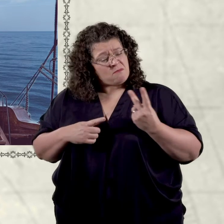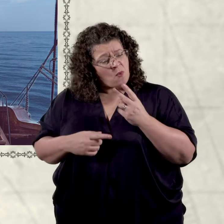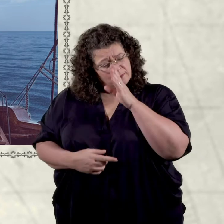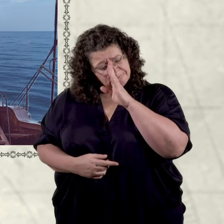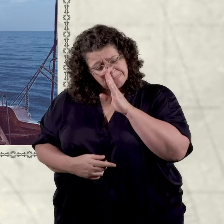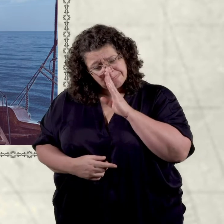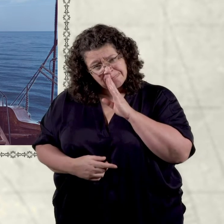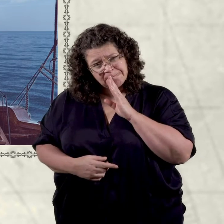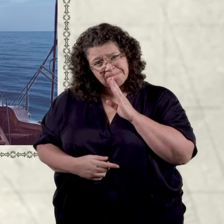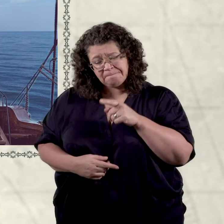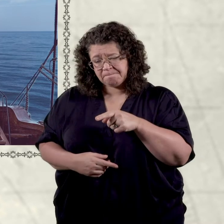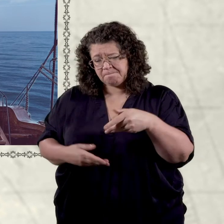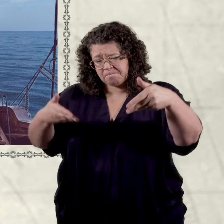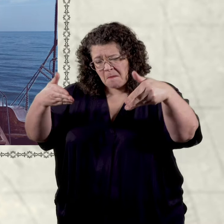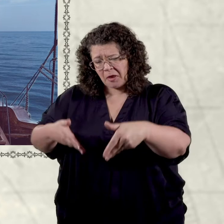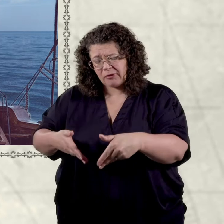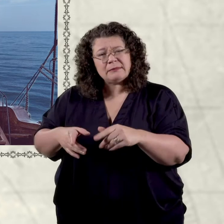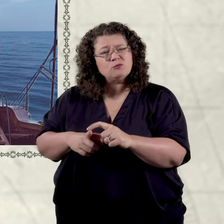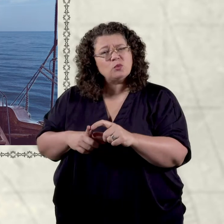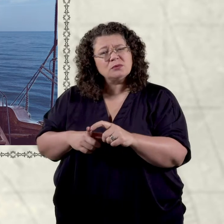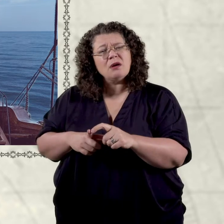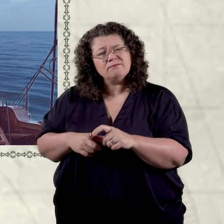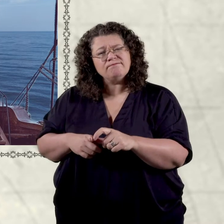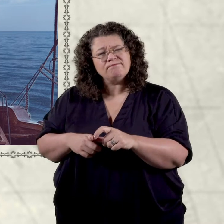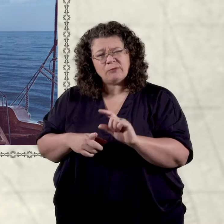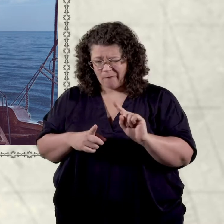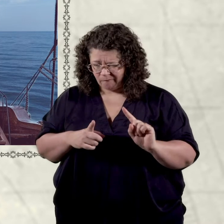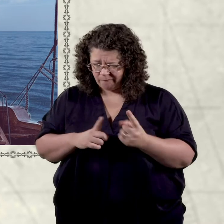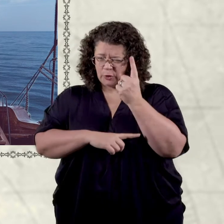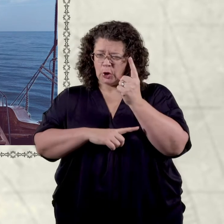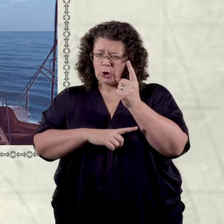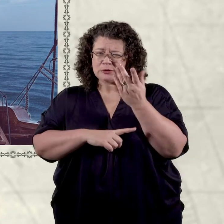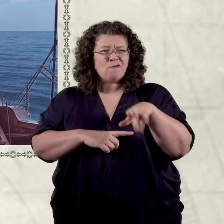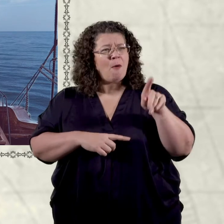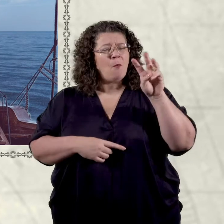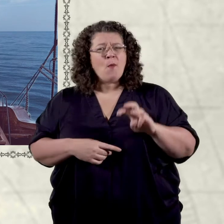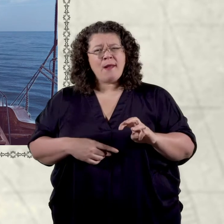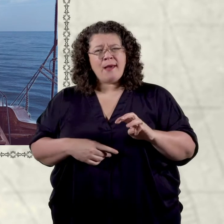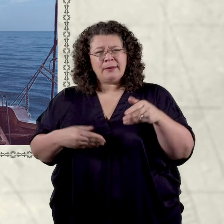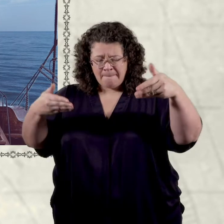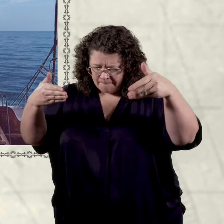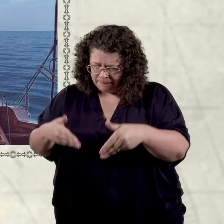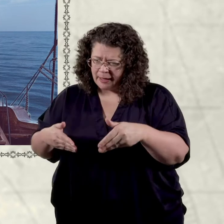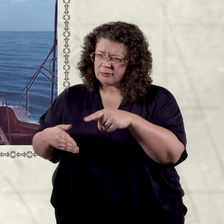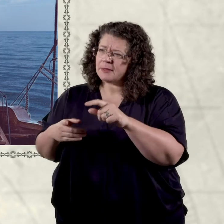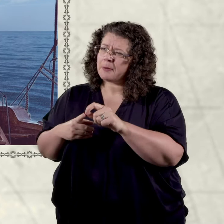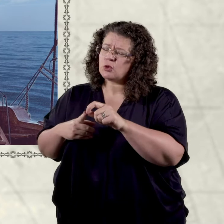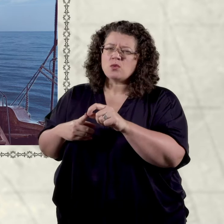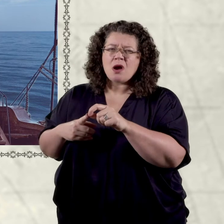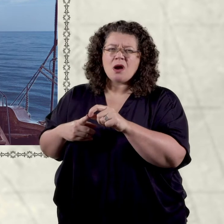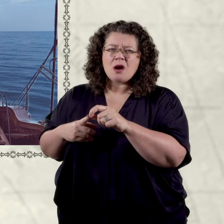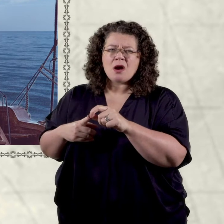A thrist iawn oedd yn diwrnod cyntaf ni ym Patagonia wrth i ni ei chladdu. Hi oedd y teithiwr cyntaf i gael ei chladdu ar dir